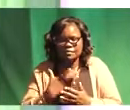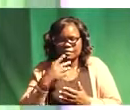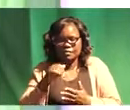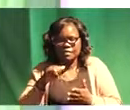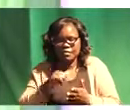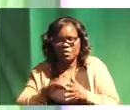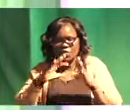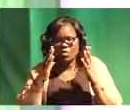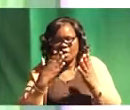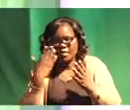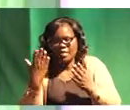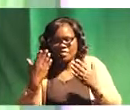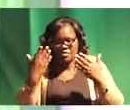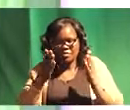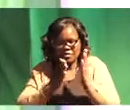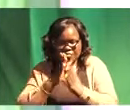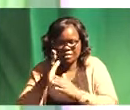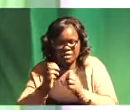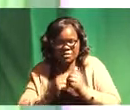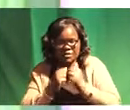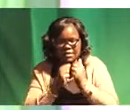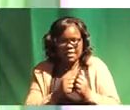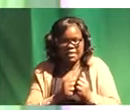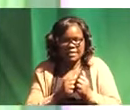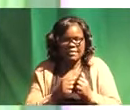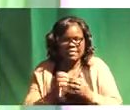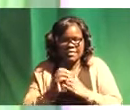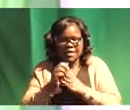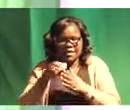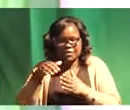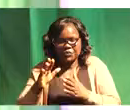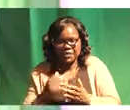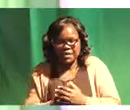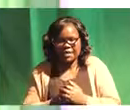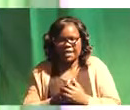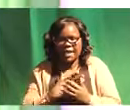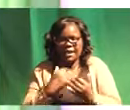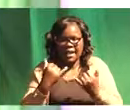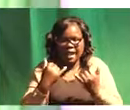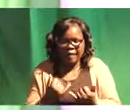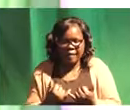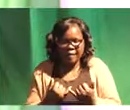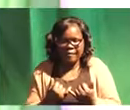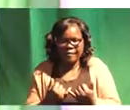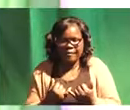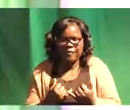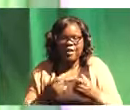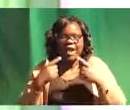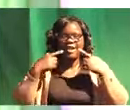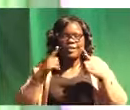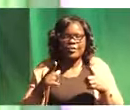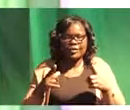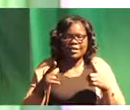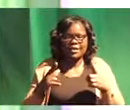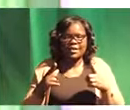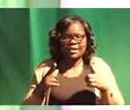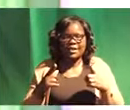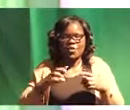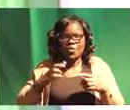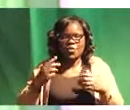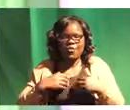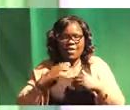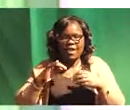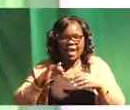maneno yote tumeshapanga pamoja na hawa viongozi wenu. Na sasa mimi nawatangazia, we have